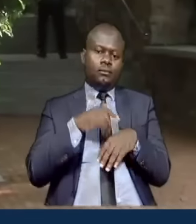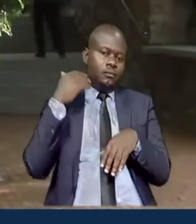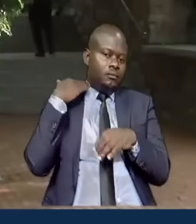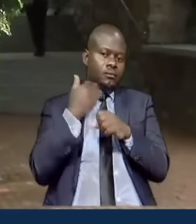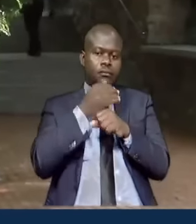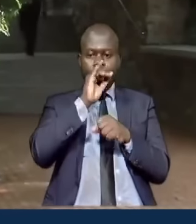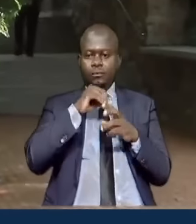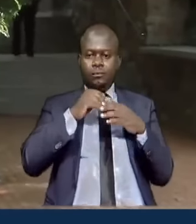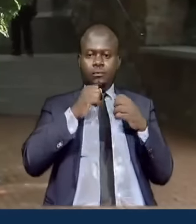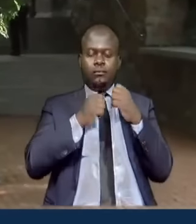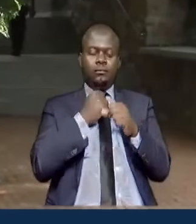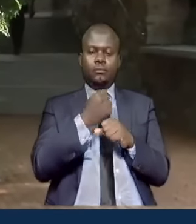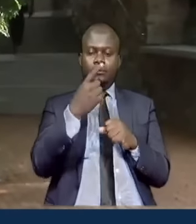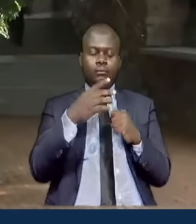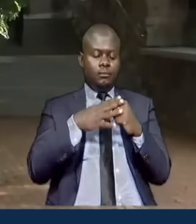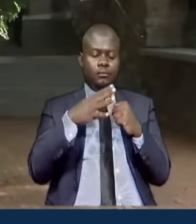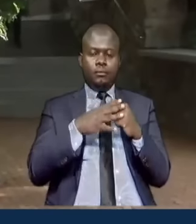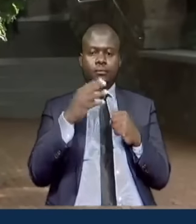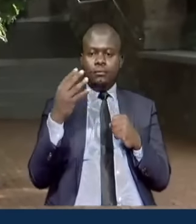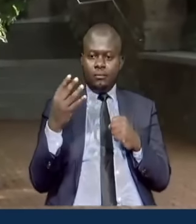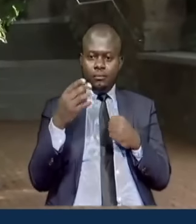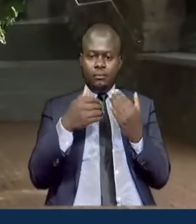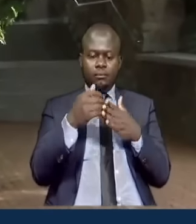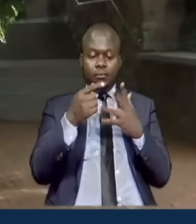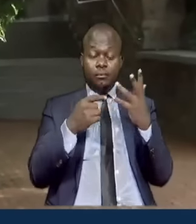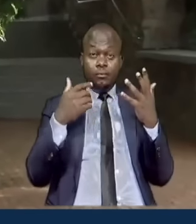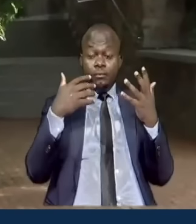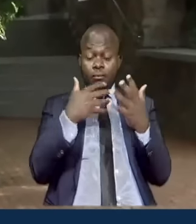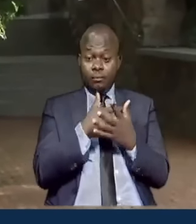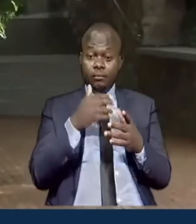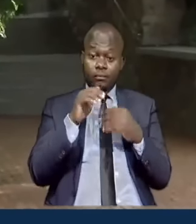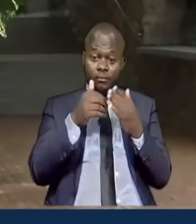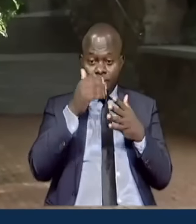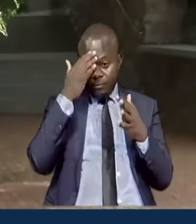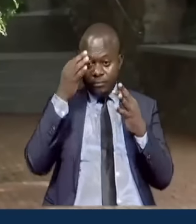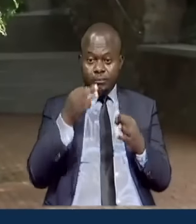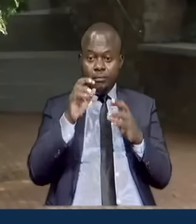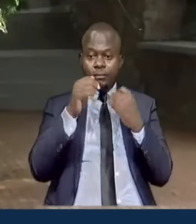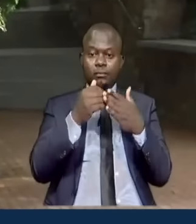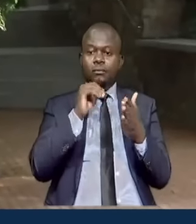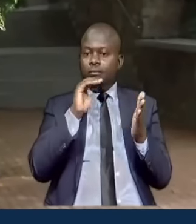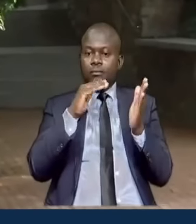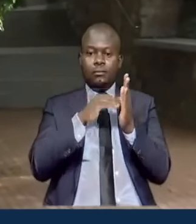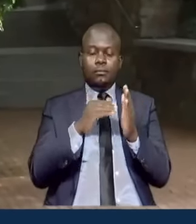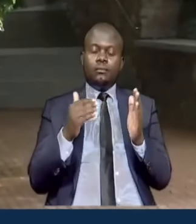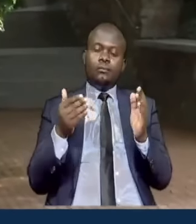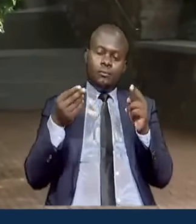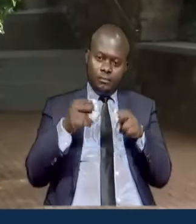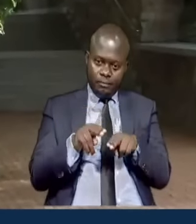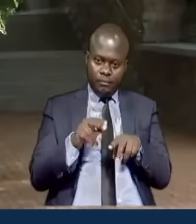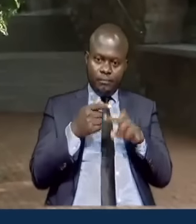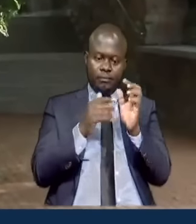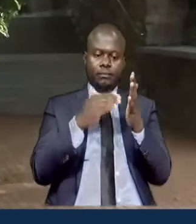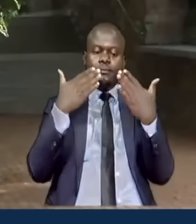yakorewe Abatutsi mu 1994 ni ibintu biteye ubwoba buri wese yafata icyemezo ko bitazongera kuba ukundi. Gusa turashima